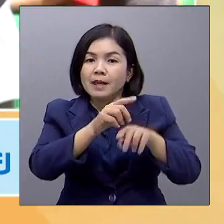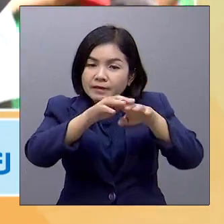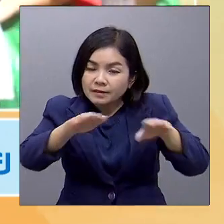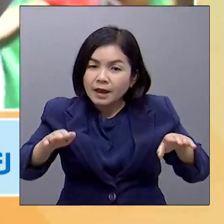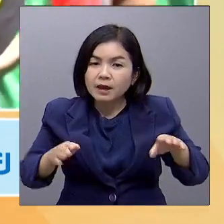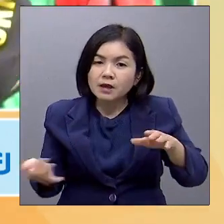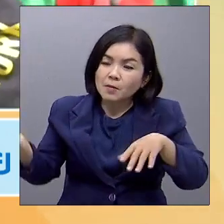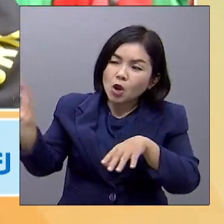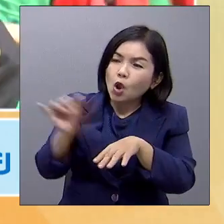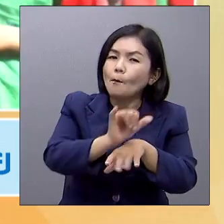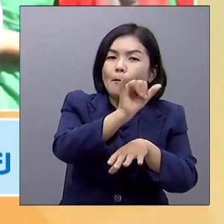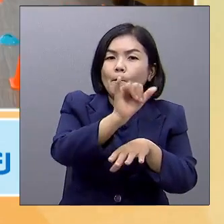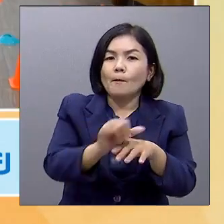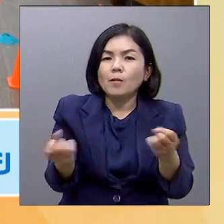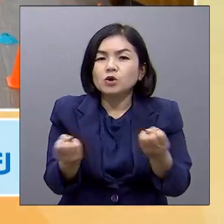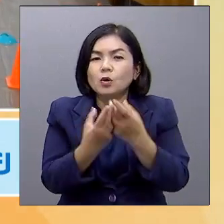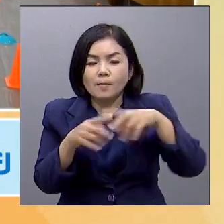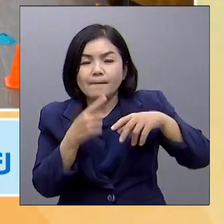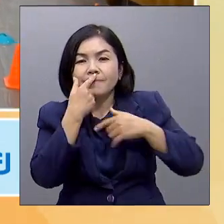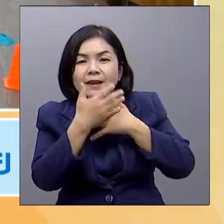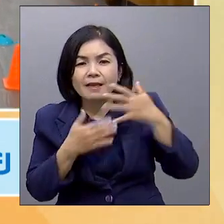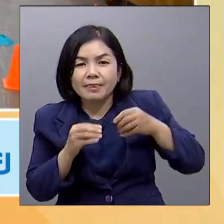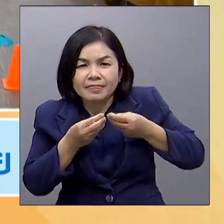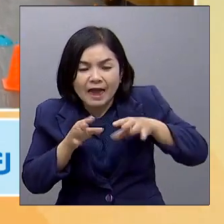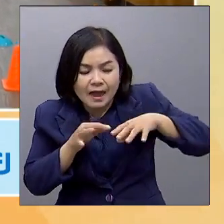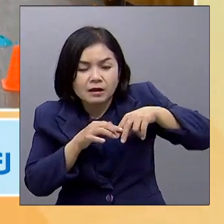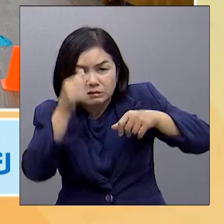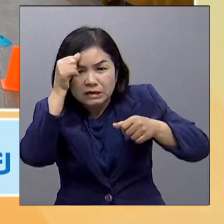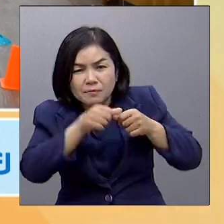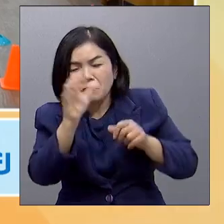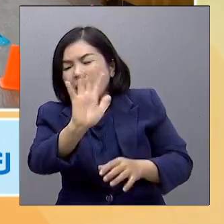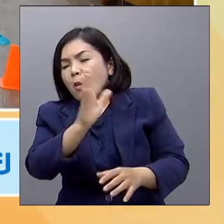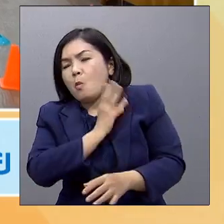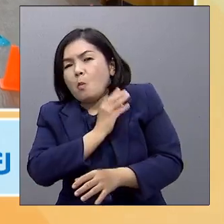่ค $5 ไม่